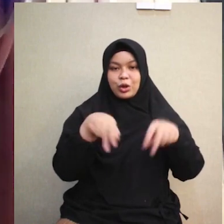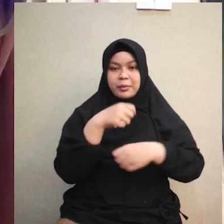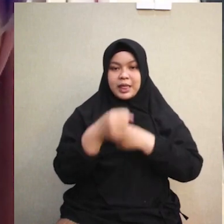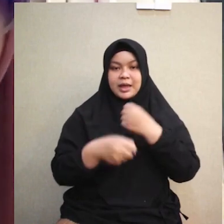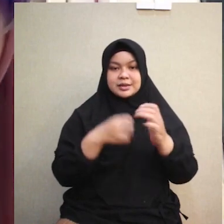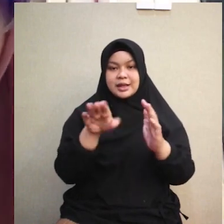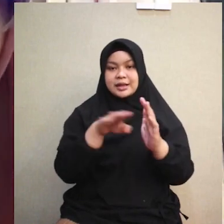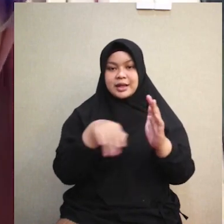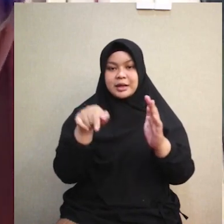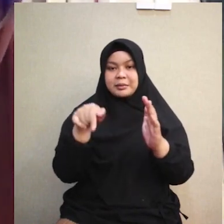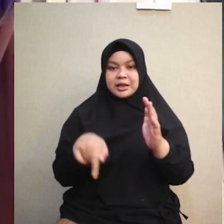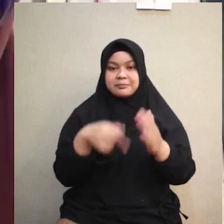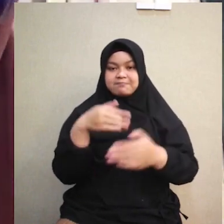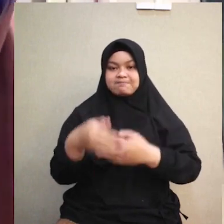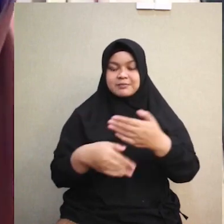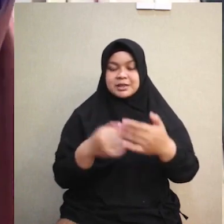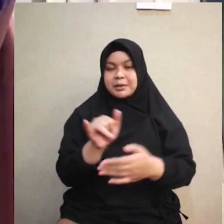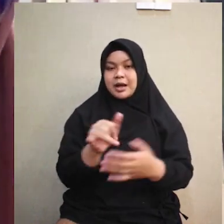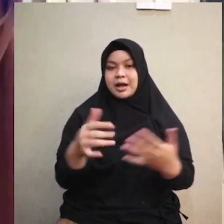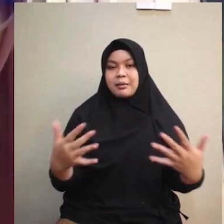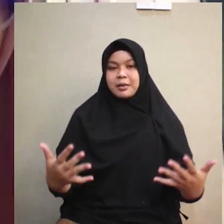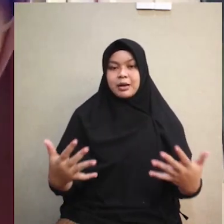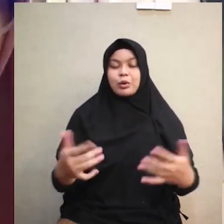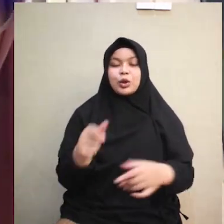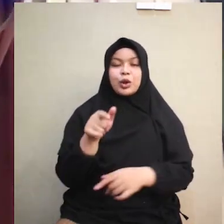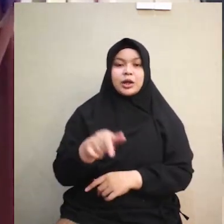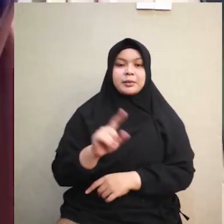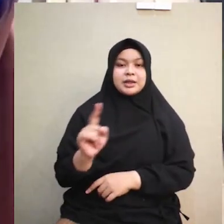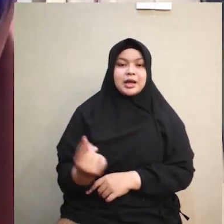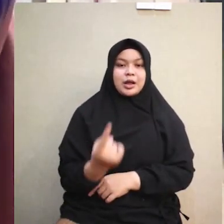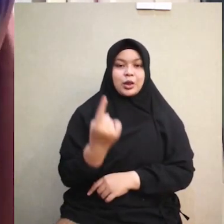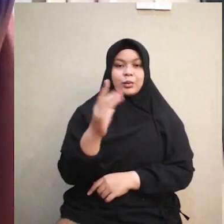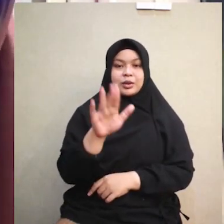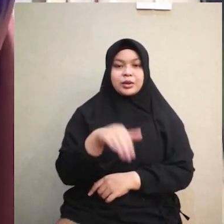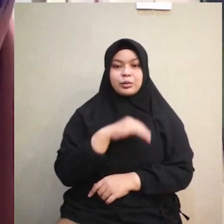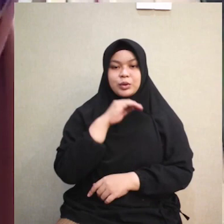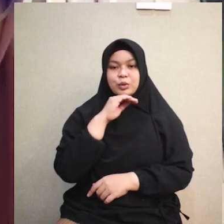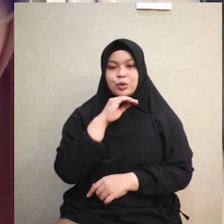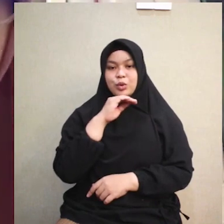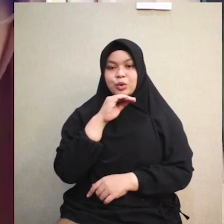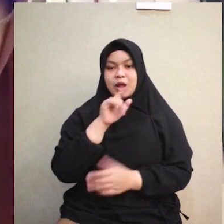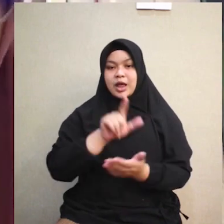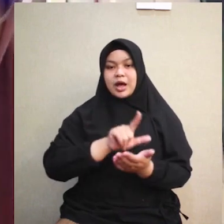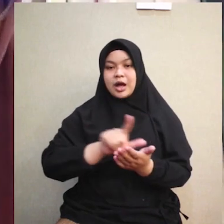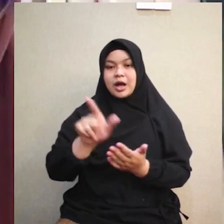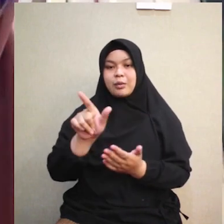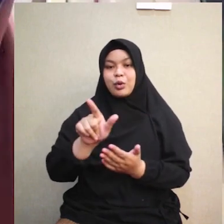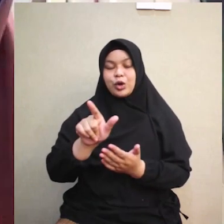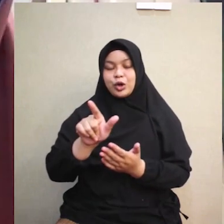hari siardi dan salah satunya kemarin kita membeku beberapa alternatif teman-teman